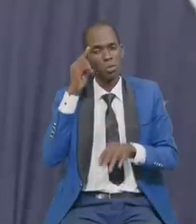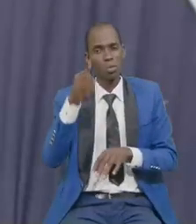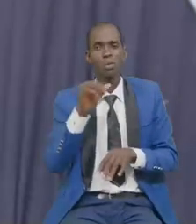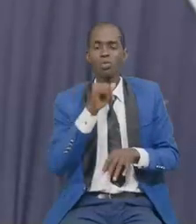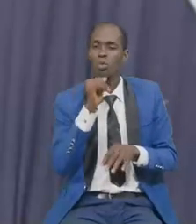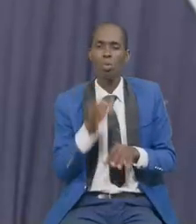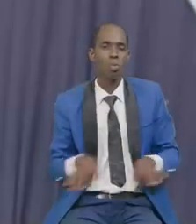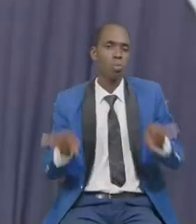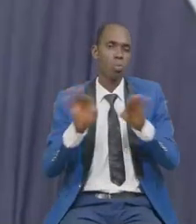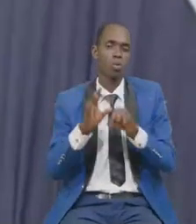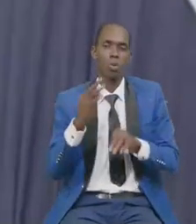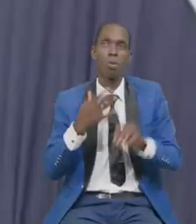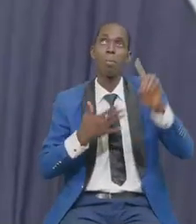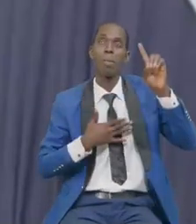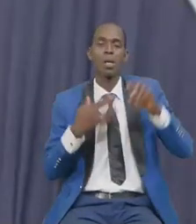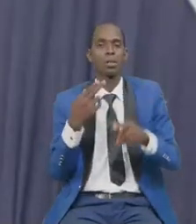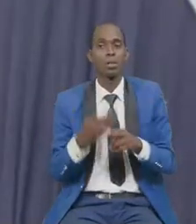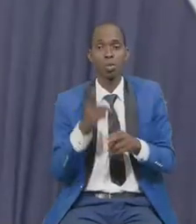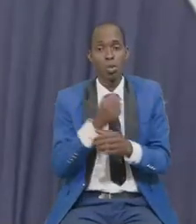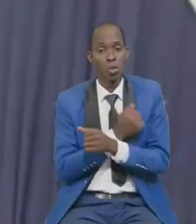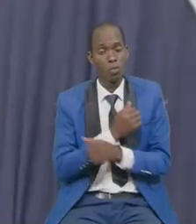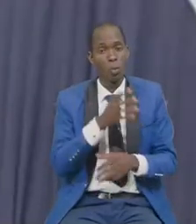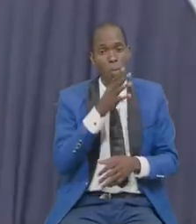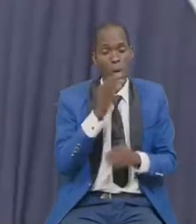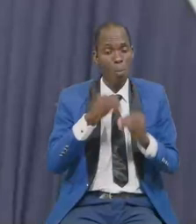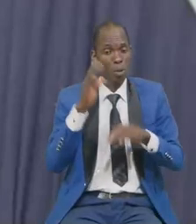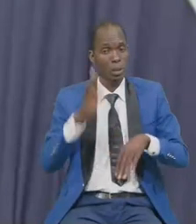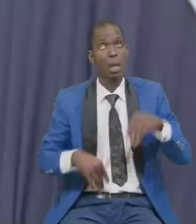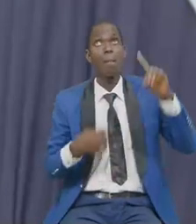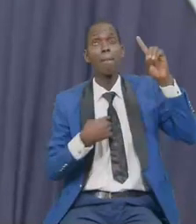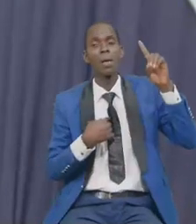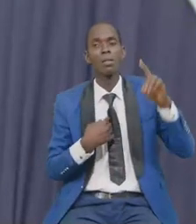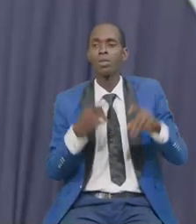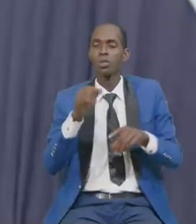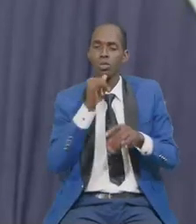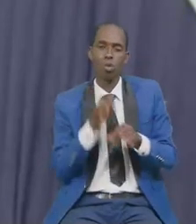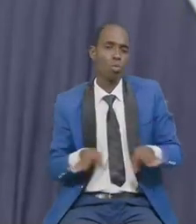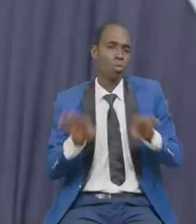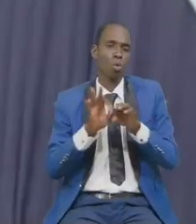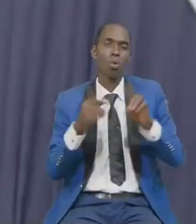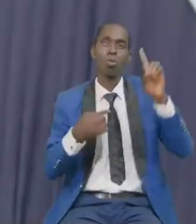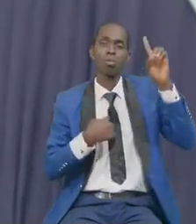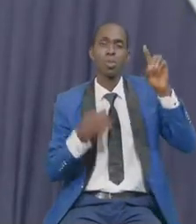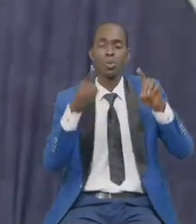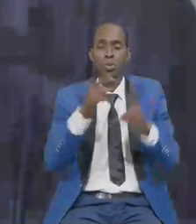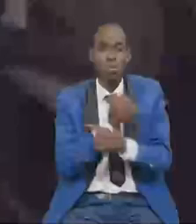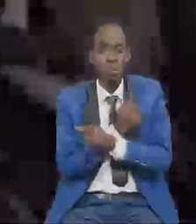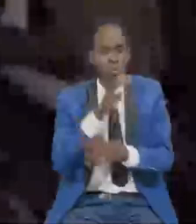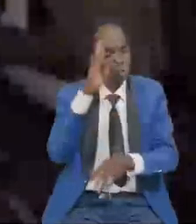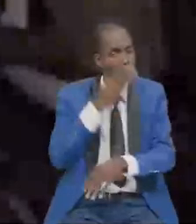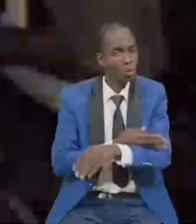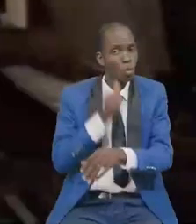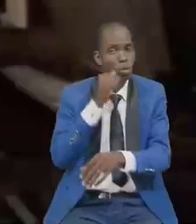moi. Tu n'es pas digne de moi. Et tu aimes ton fils, ta fille, qui ne peut rien porter pour toi. Moi, j'ai porté